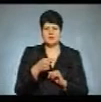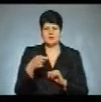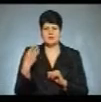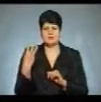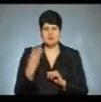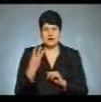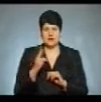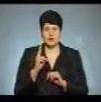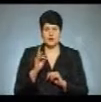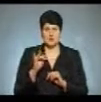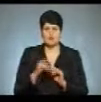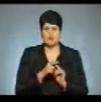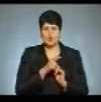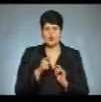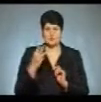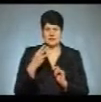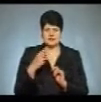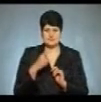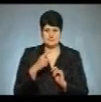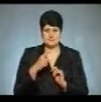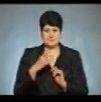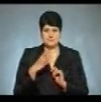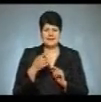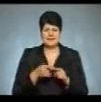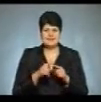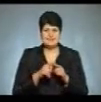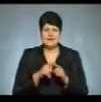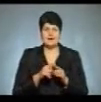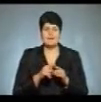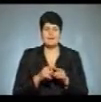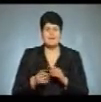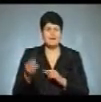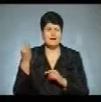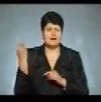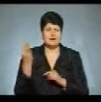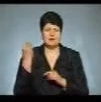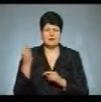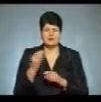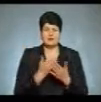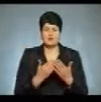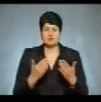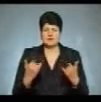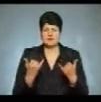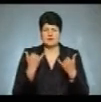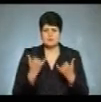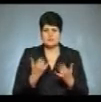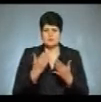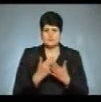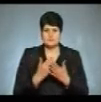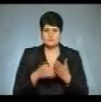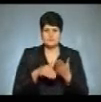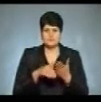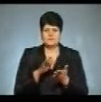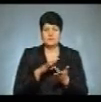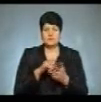годин. Це археологічний музей історичного факультету, який зараз слугує волонтерським центром. Тут